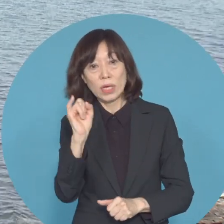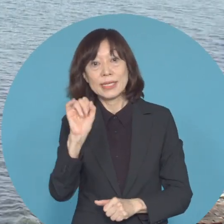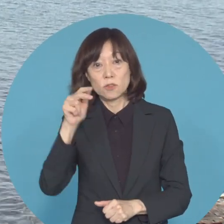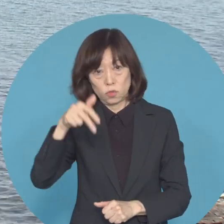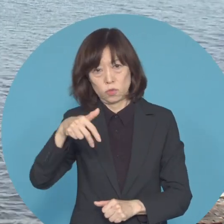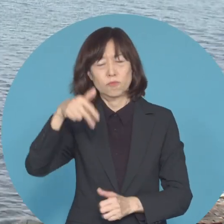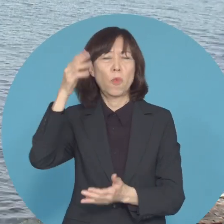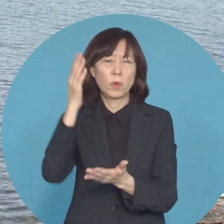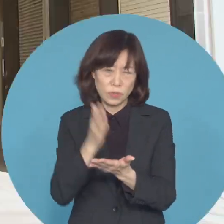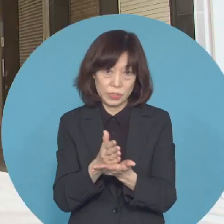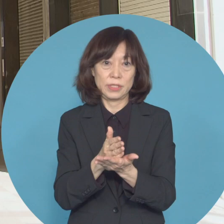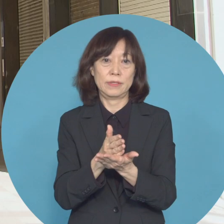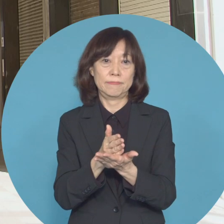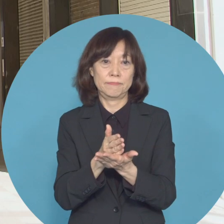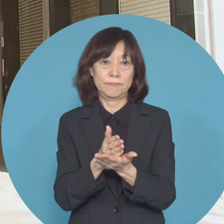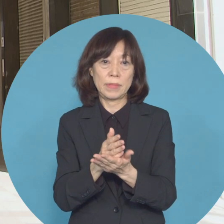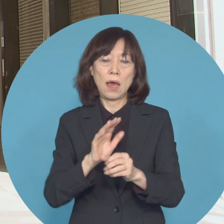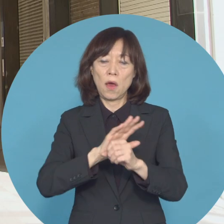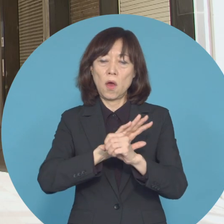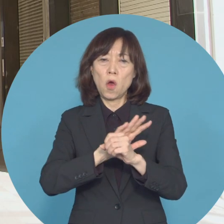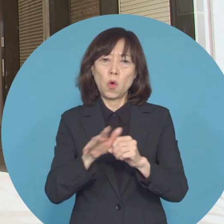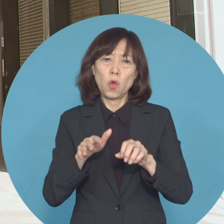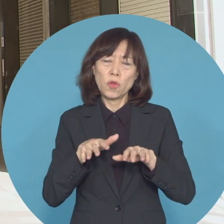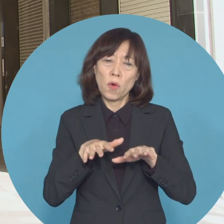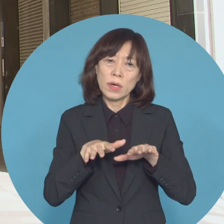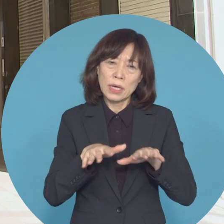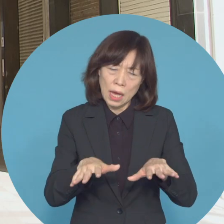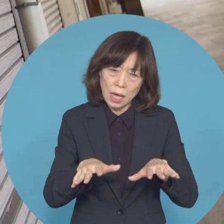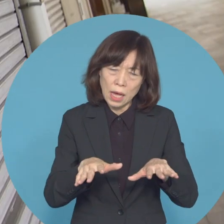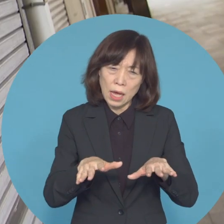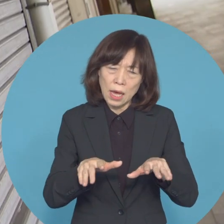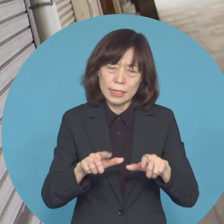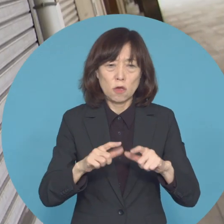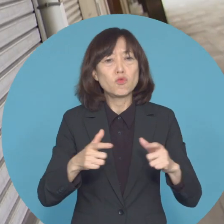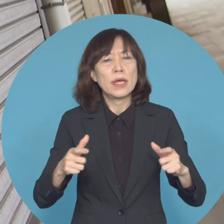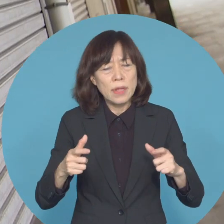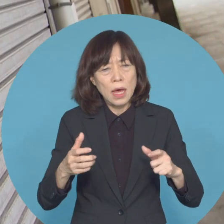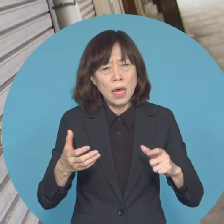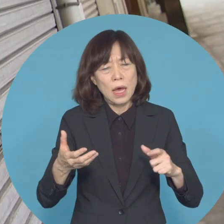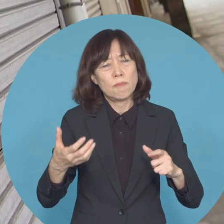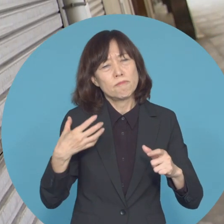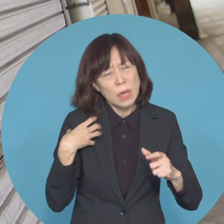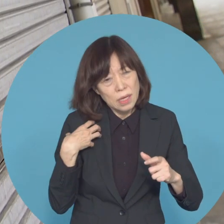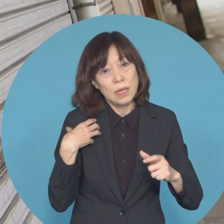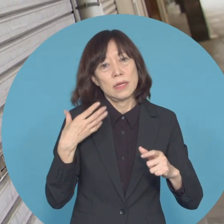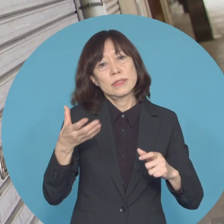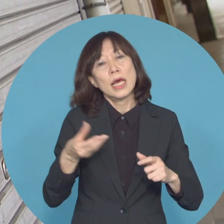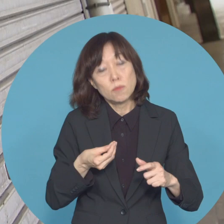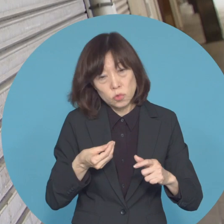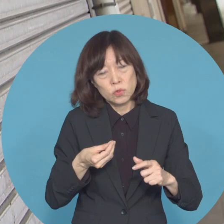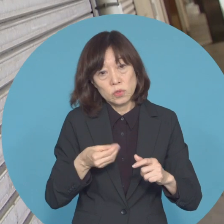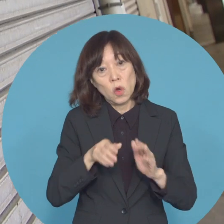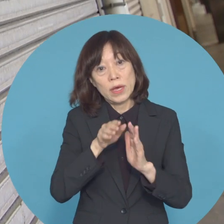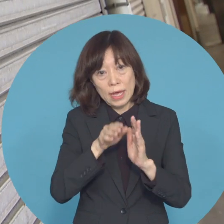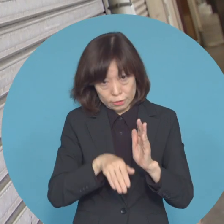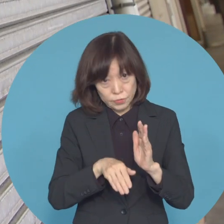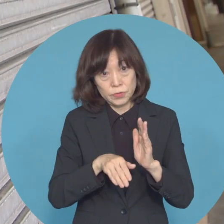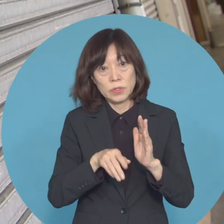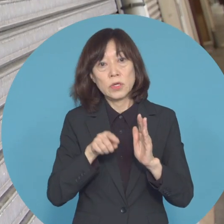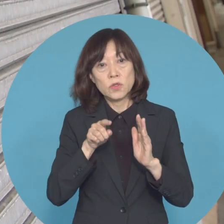は中止します。コロナ禍で膨らんだ債務の減免を含めて、中小企